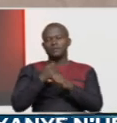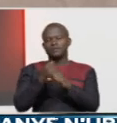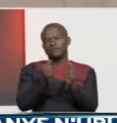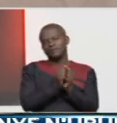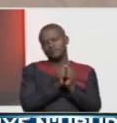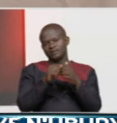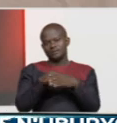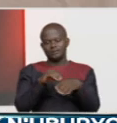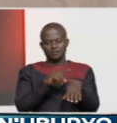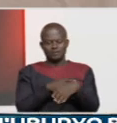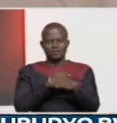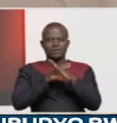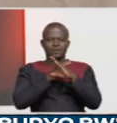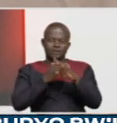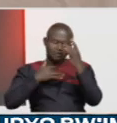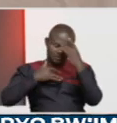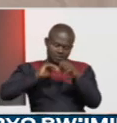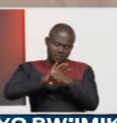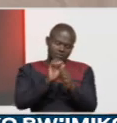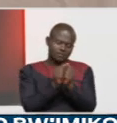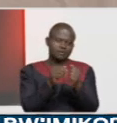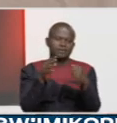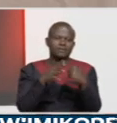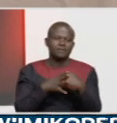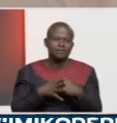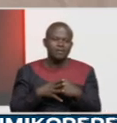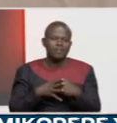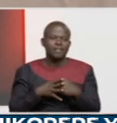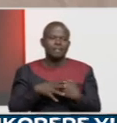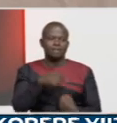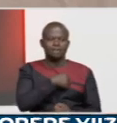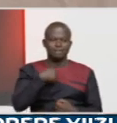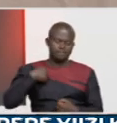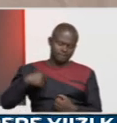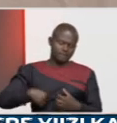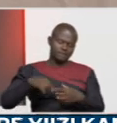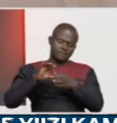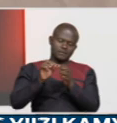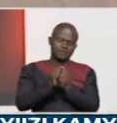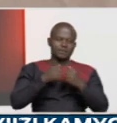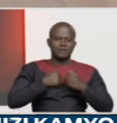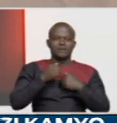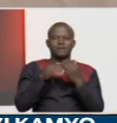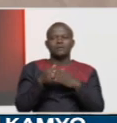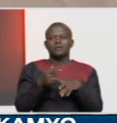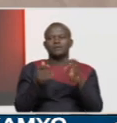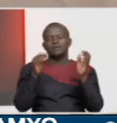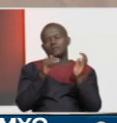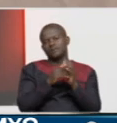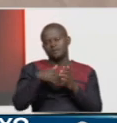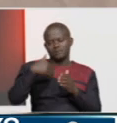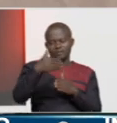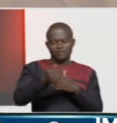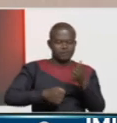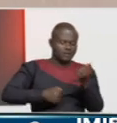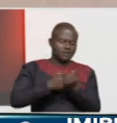muri ibi byo kurwanya ikirozo cya COVID-19. Ubushinwa bwifatanyije n'abanyarwanda kandi buzakomeza gutera inkunga